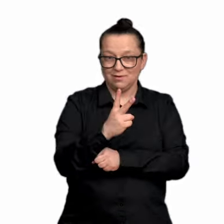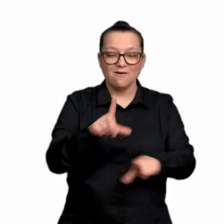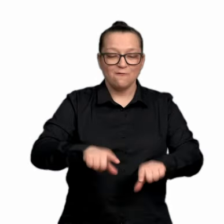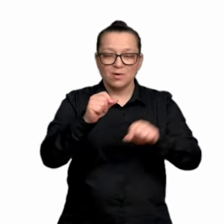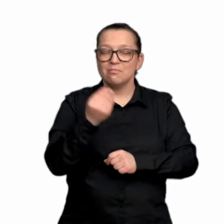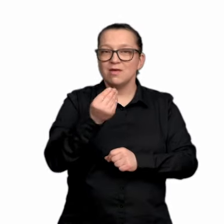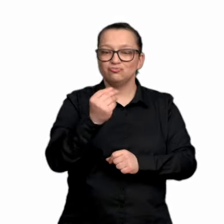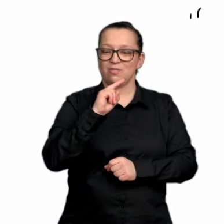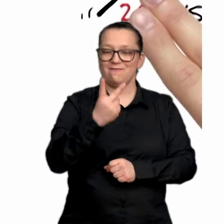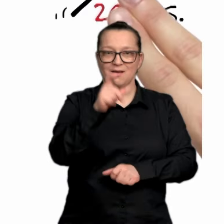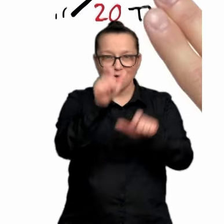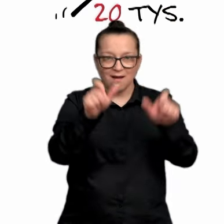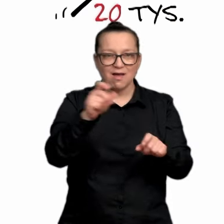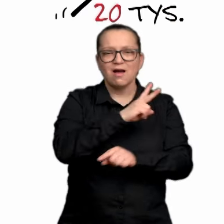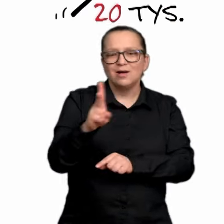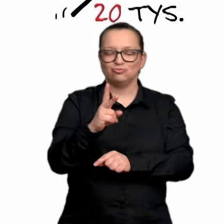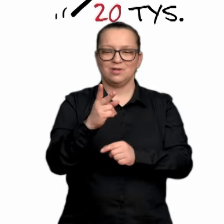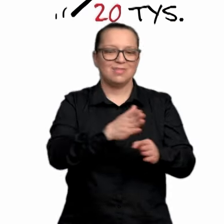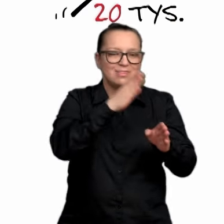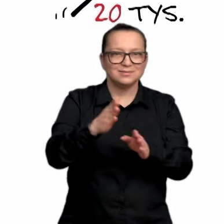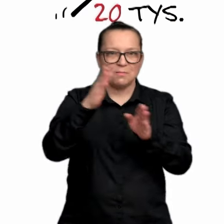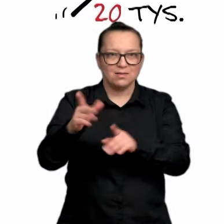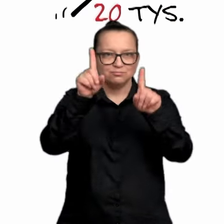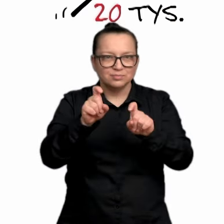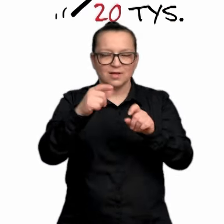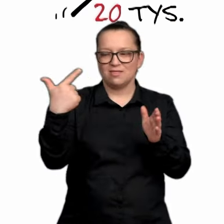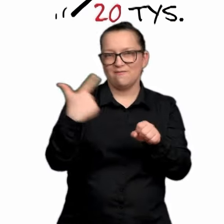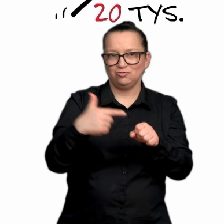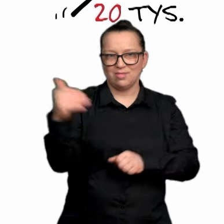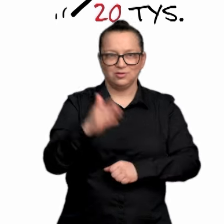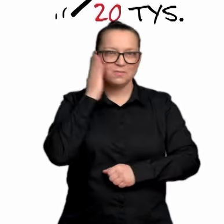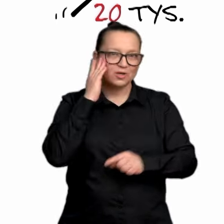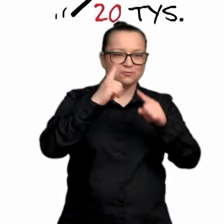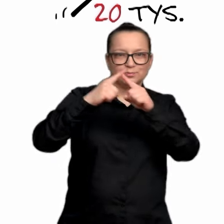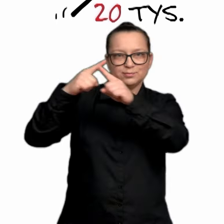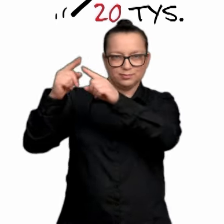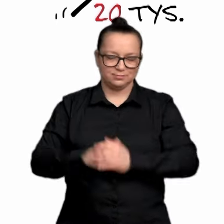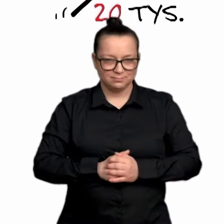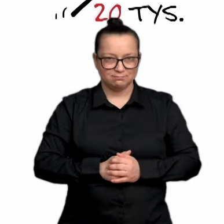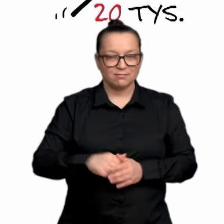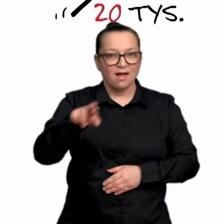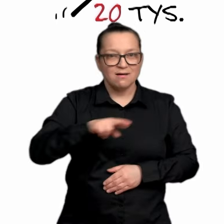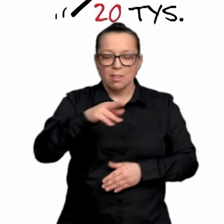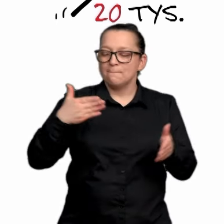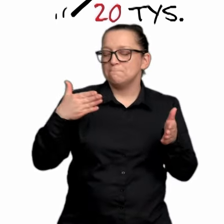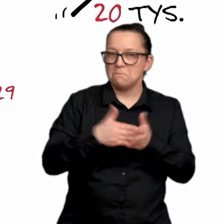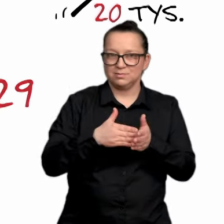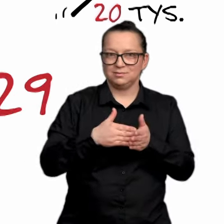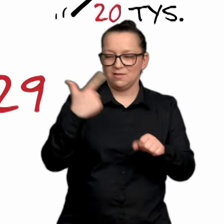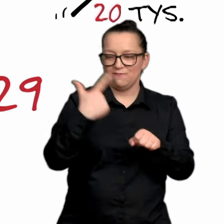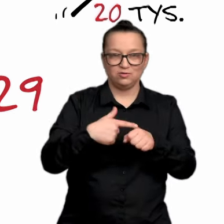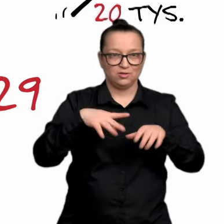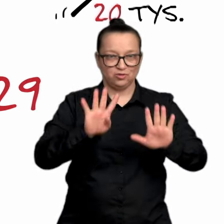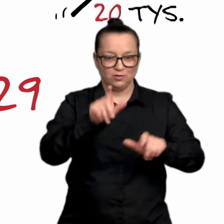wybieramy jeszcze po dwóch radnych na każde kolejne rozpoczęte 20 000 mieszkańców w radzie nie może jednak być więcej